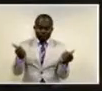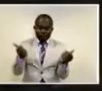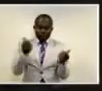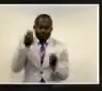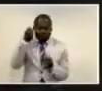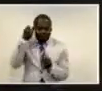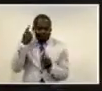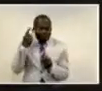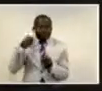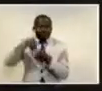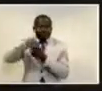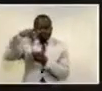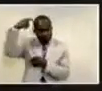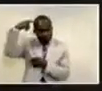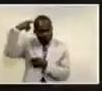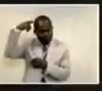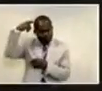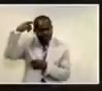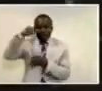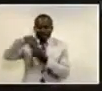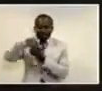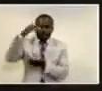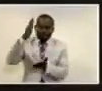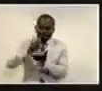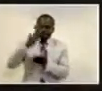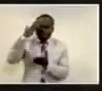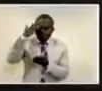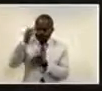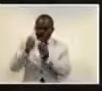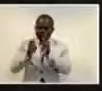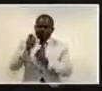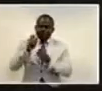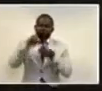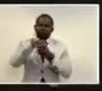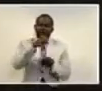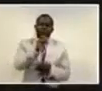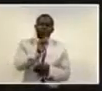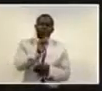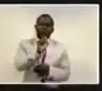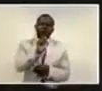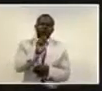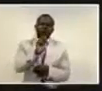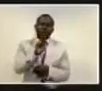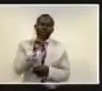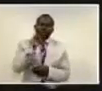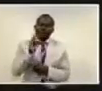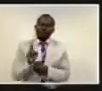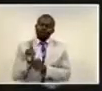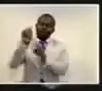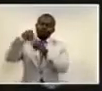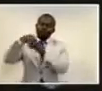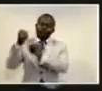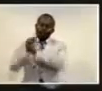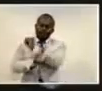urumva we mutwe we harimo ko bamubujije kubera ko ayo mata akwiye kujya Mukamira adakwiye kwambuka umupaka